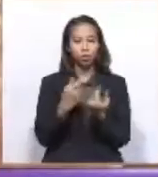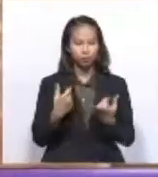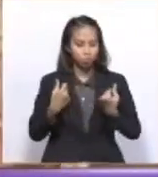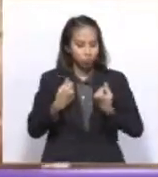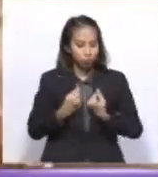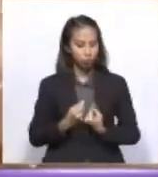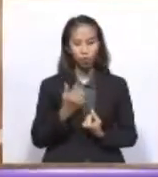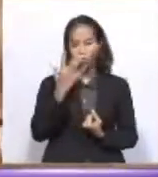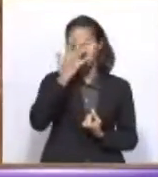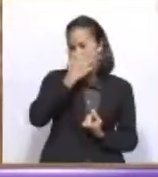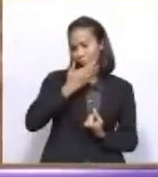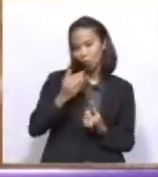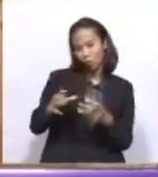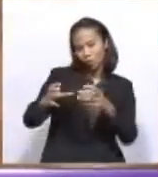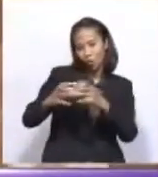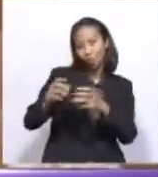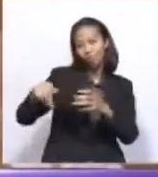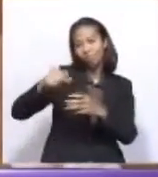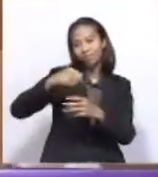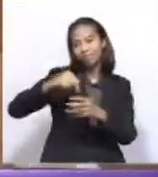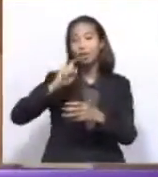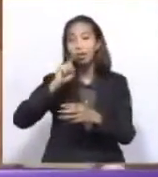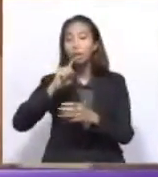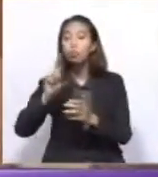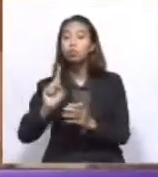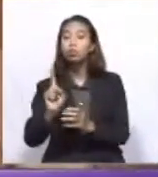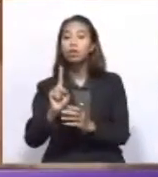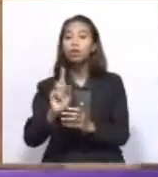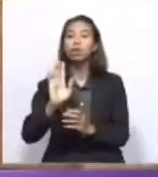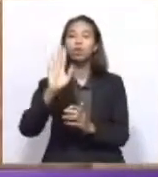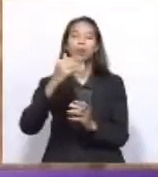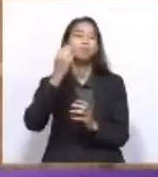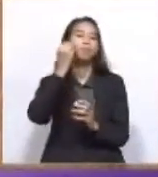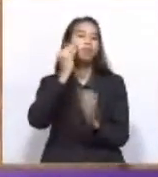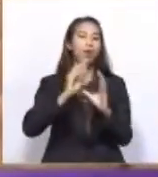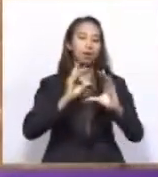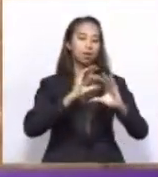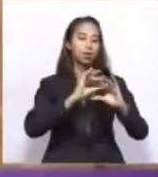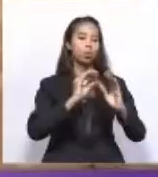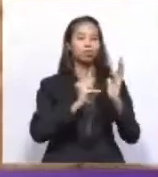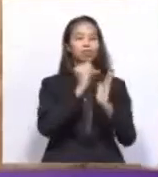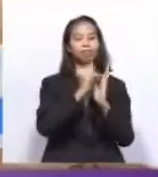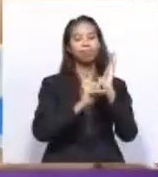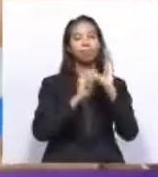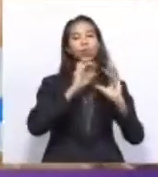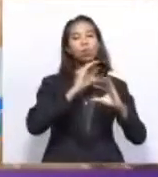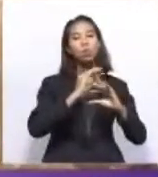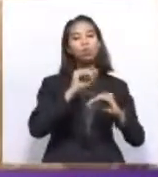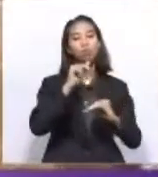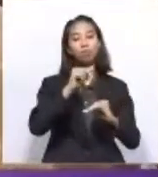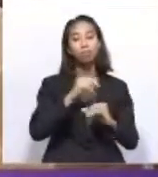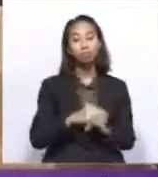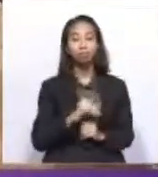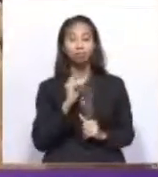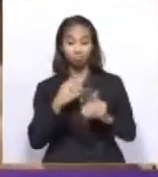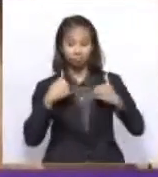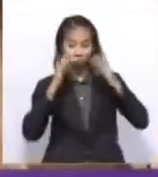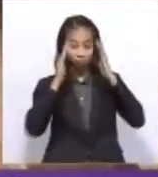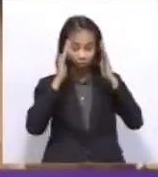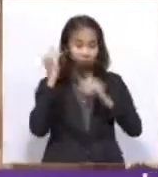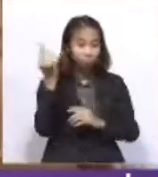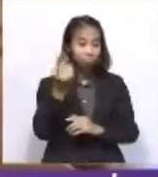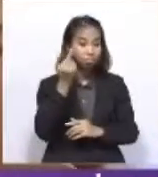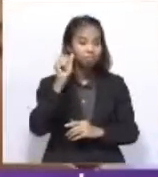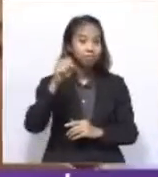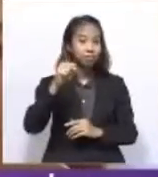สวยๆกันทางแก๊งเลยนะคะวันนี้มาจากที่ไหนคะ อ ๋ อมาจากระยองค่ะ มาจากระยอง ไม่ได้ค่ะ ตั้งใจที่จะมาเที่ยวงานนี้เลยไหม